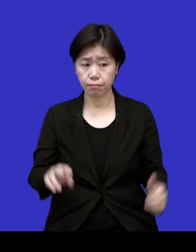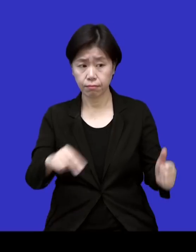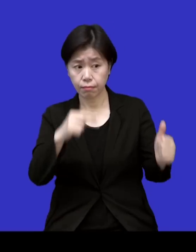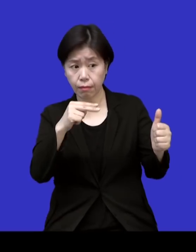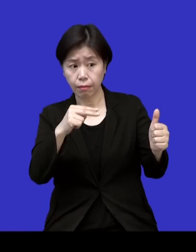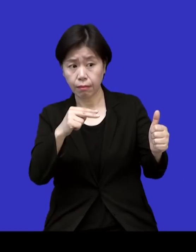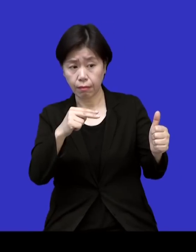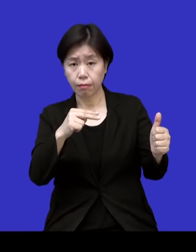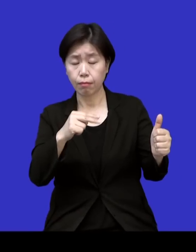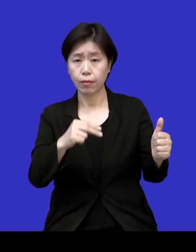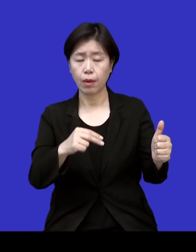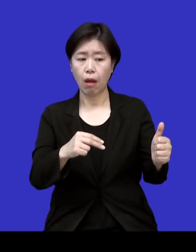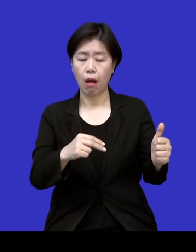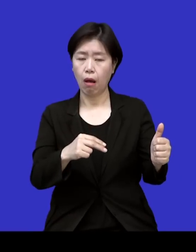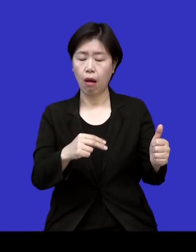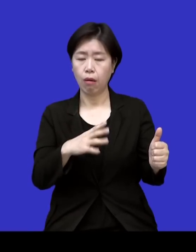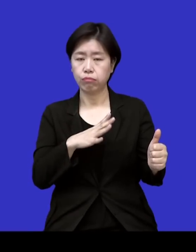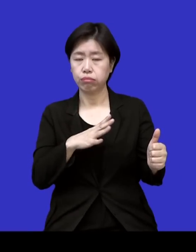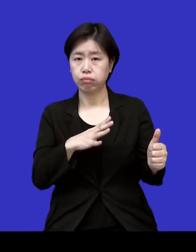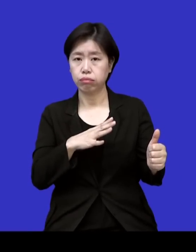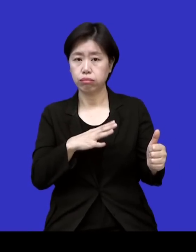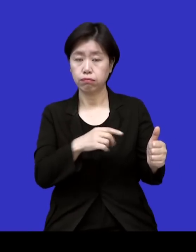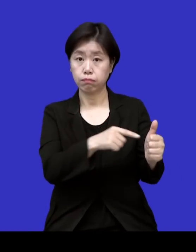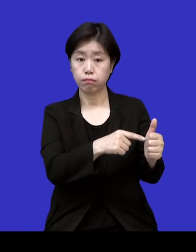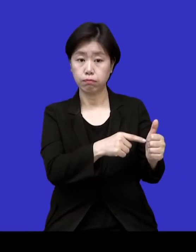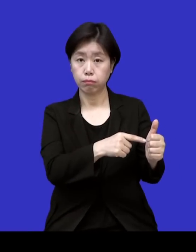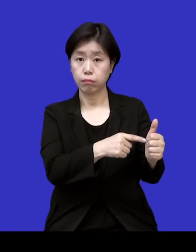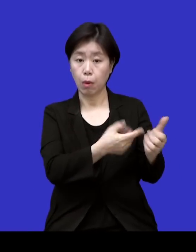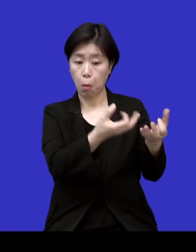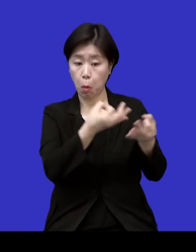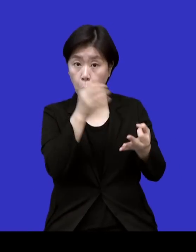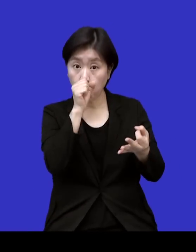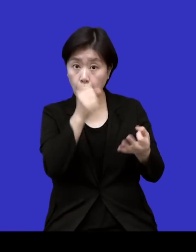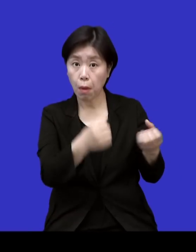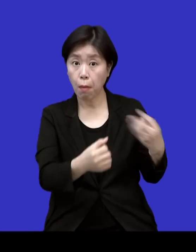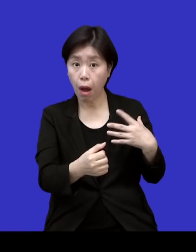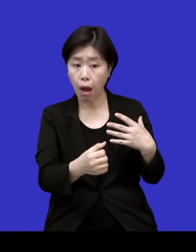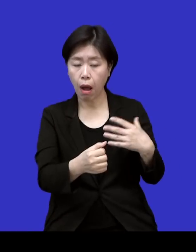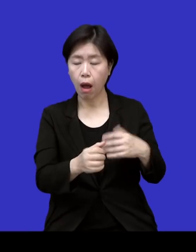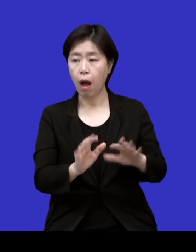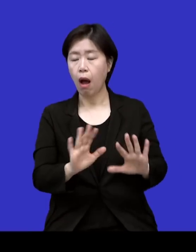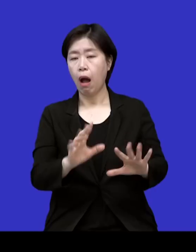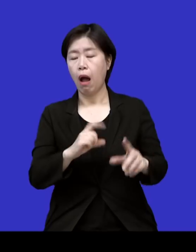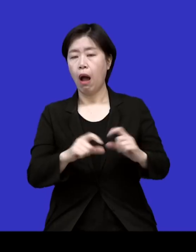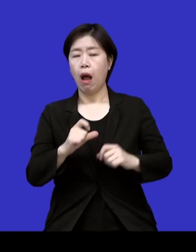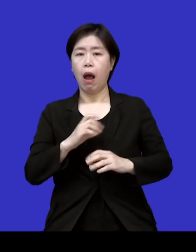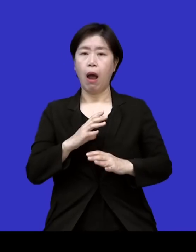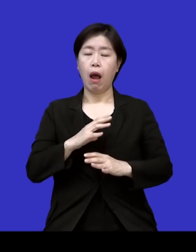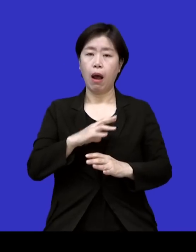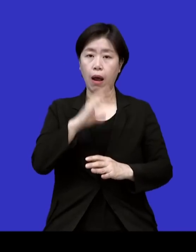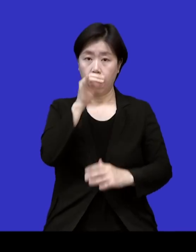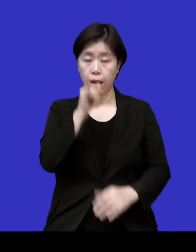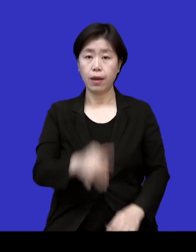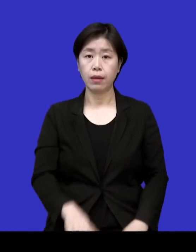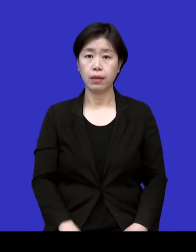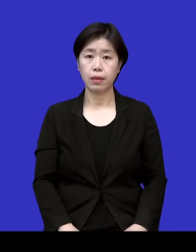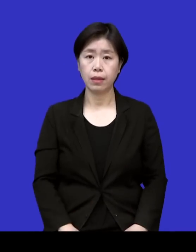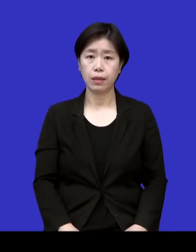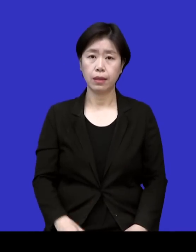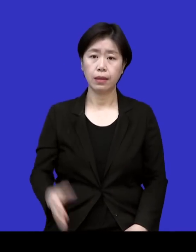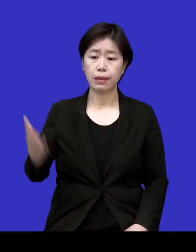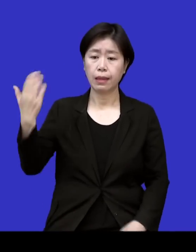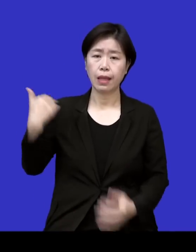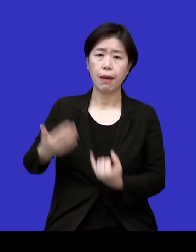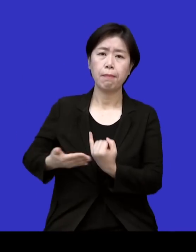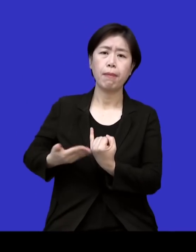저를 좋다고 말을 하면 막 이게 이제 무서운 거예요. 공포가 되는. 네, 그렇지. 그러니까 그런 경험을 하면 이게